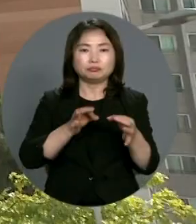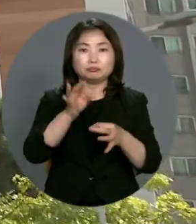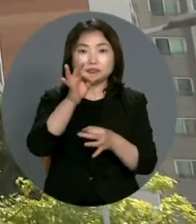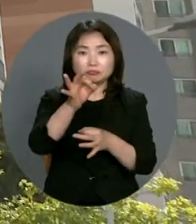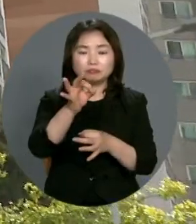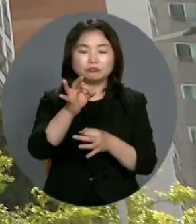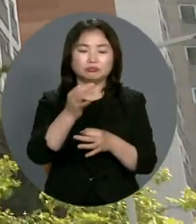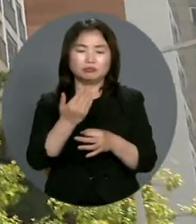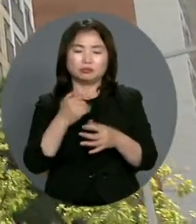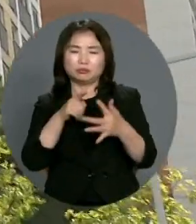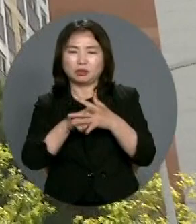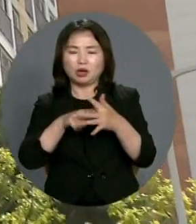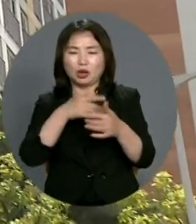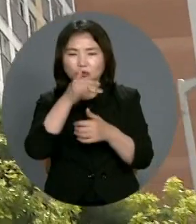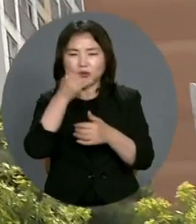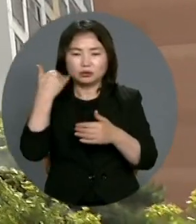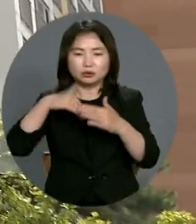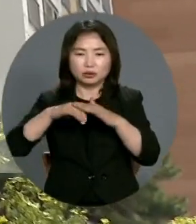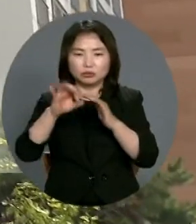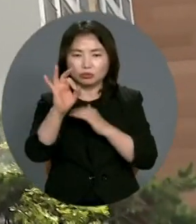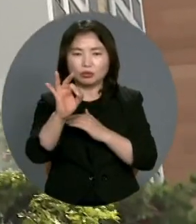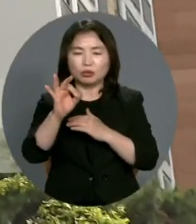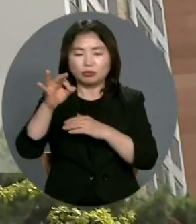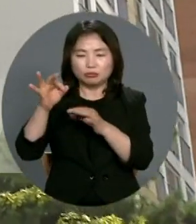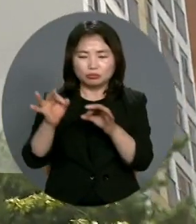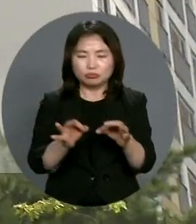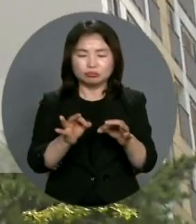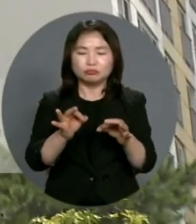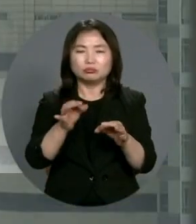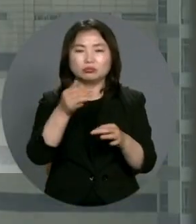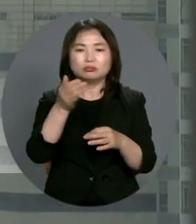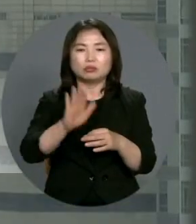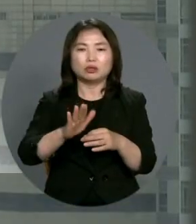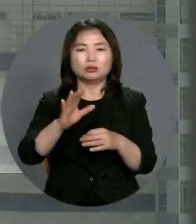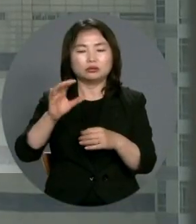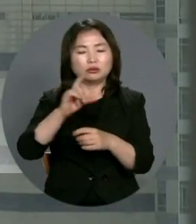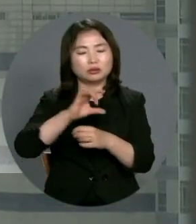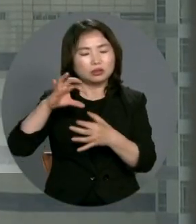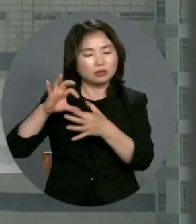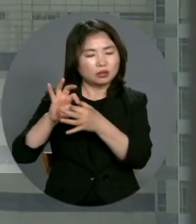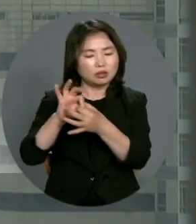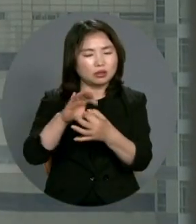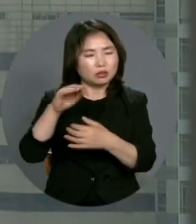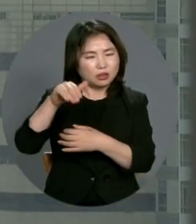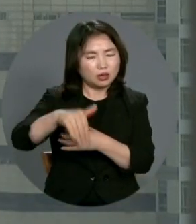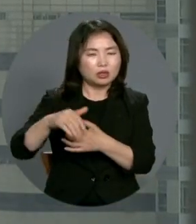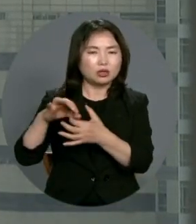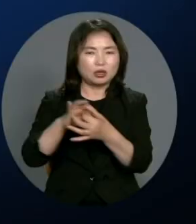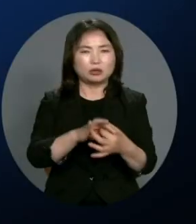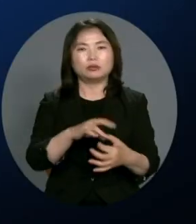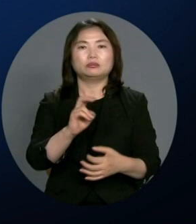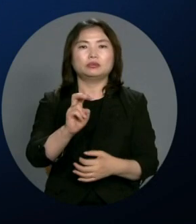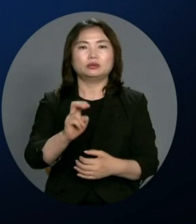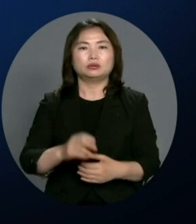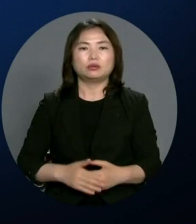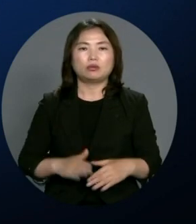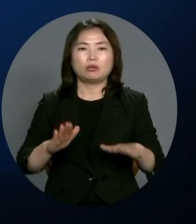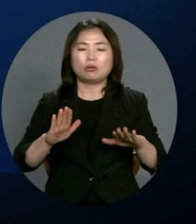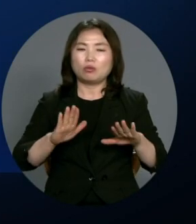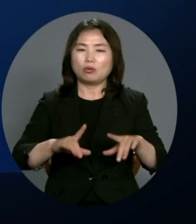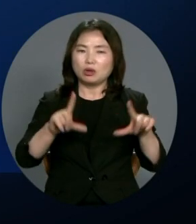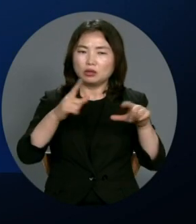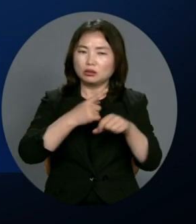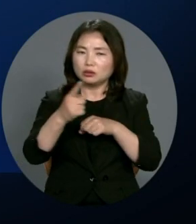매매가격의 선행지표인 전세 가격도 하락폭을 줄이고 있지만 하락세는 당분간 이어질 전망입니다 올해나